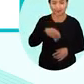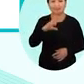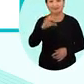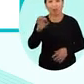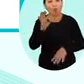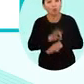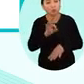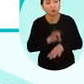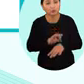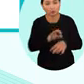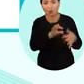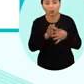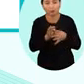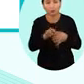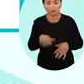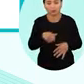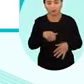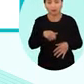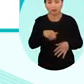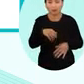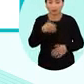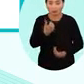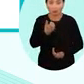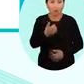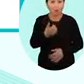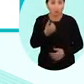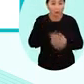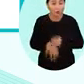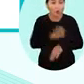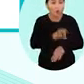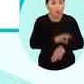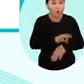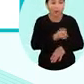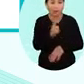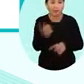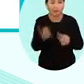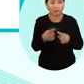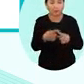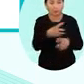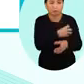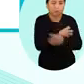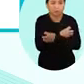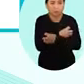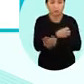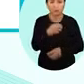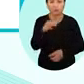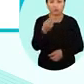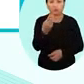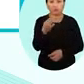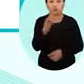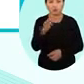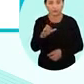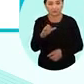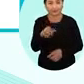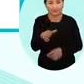үүдэлтэй мдээгүй эмэгтэйчүүдэд өвдөлт өгөх хүүхэд төрүүлэх үед булчин хатурч, зангирах, шүрмэс татах